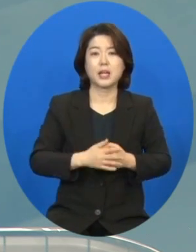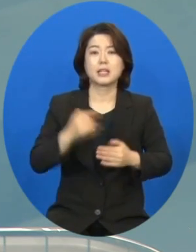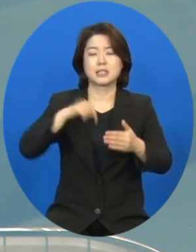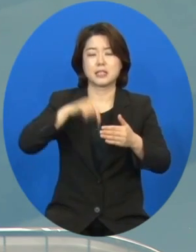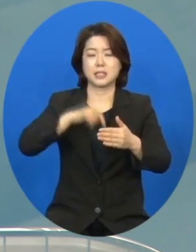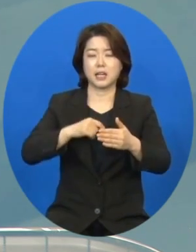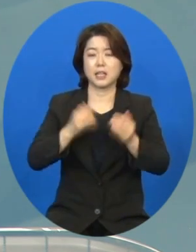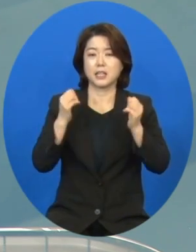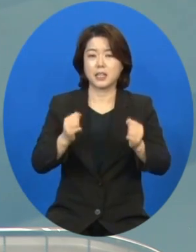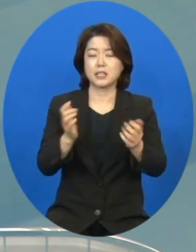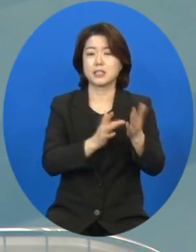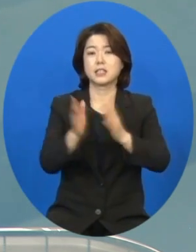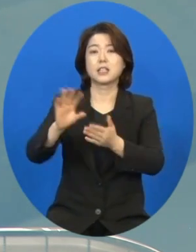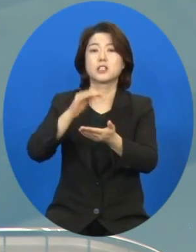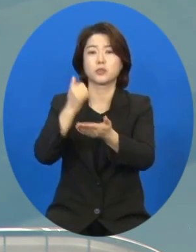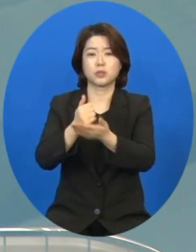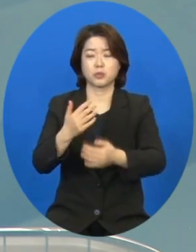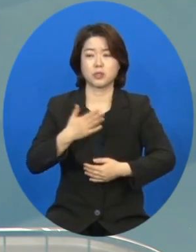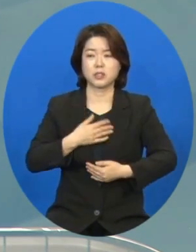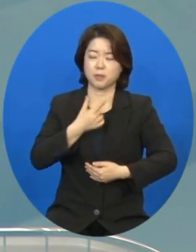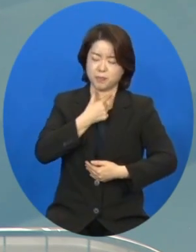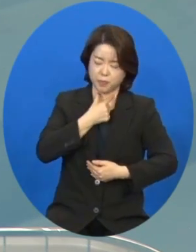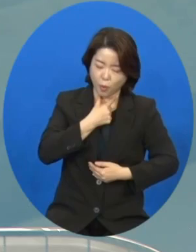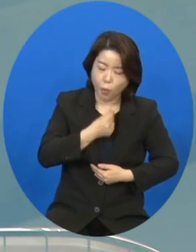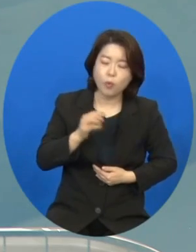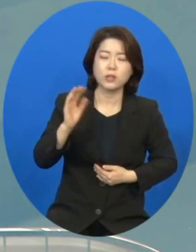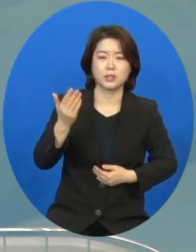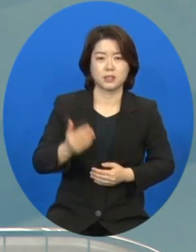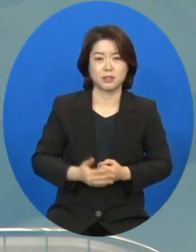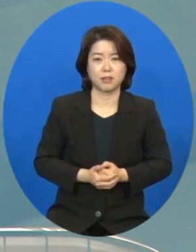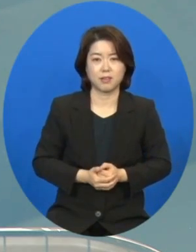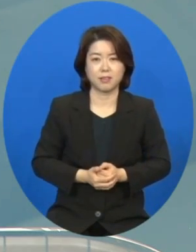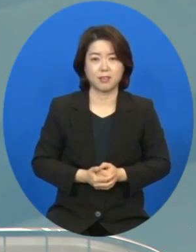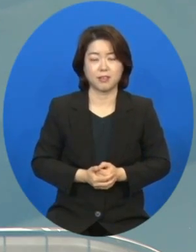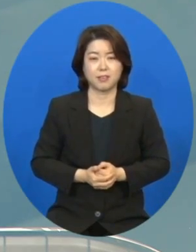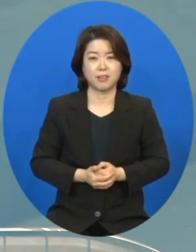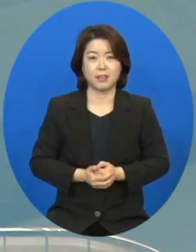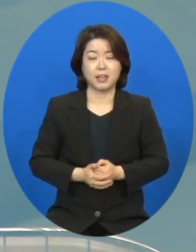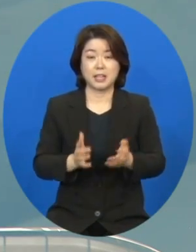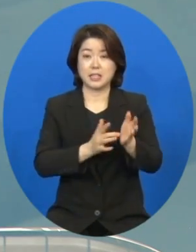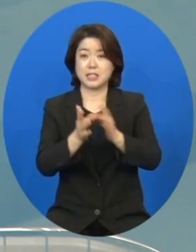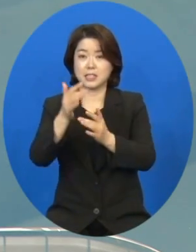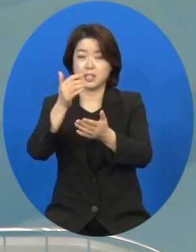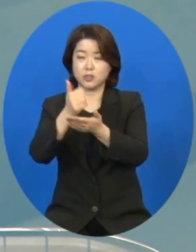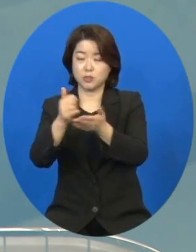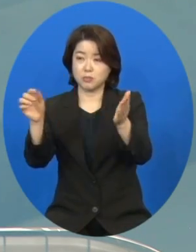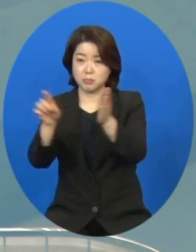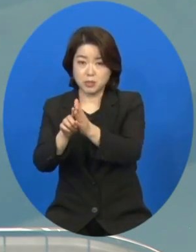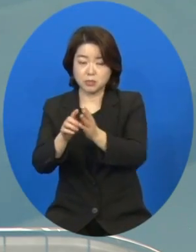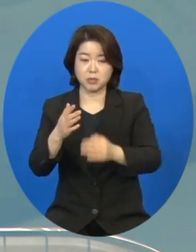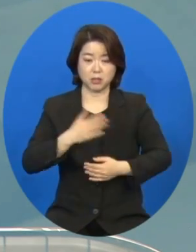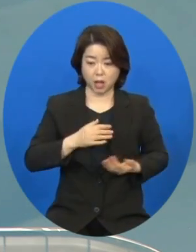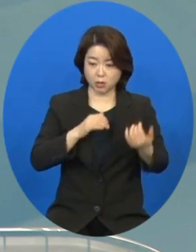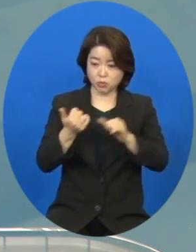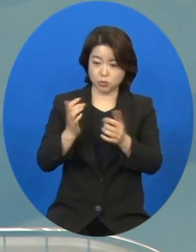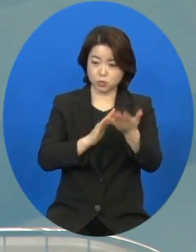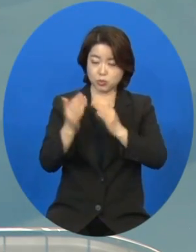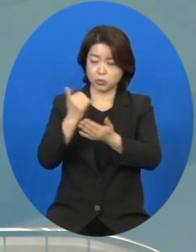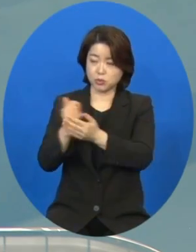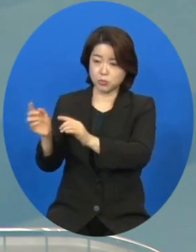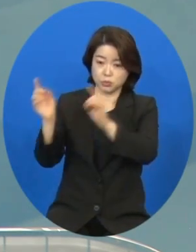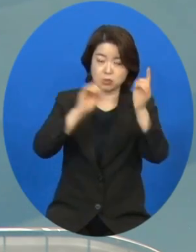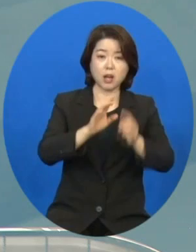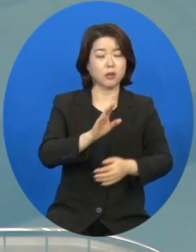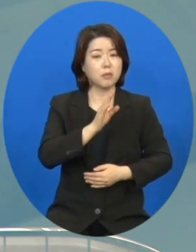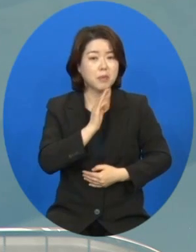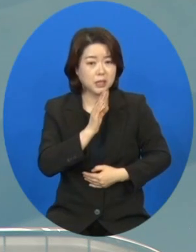예수 그리스도 그건 제 소원이 됐습니다. 아니 예수 믿으면 나는 죽고 예수로 살게 되는가?